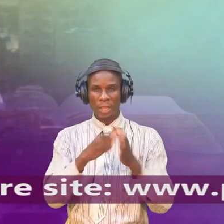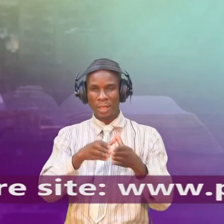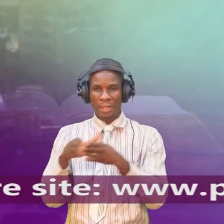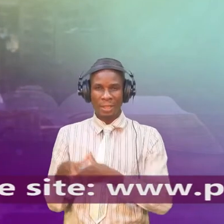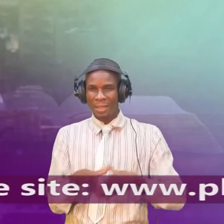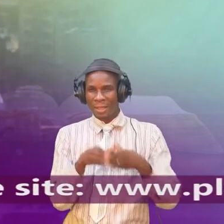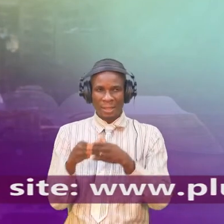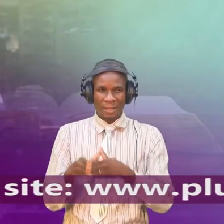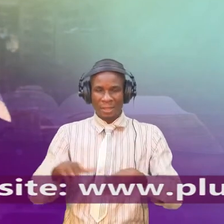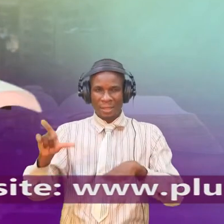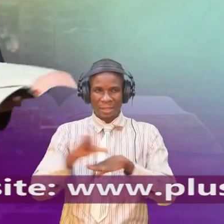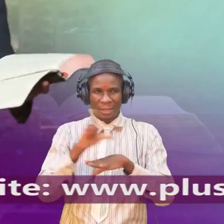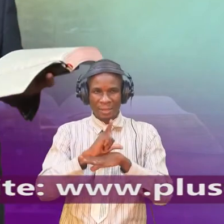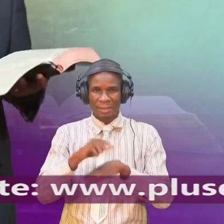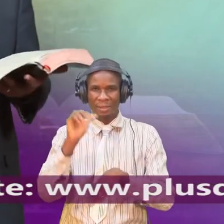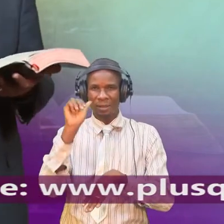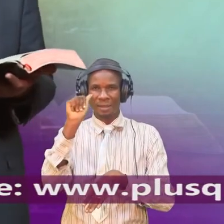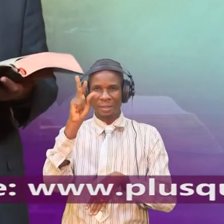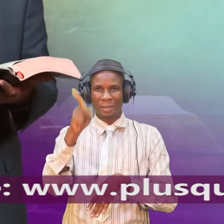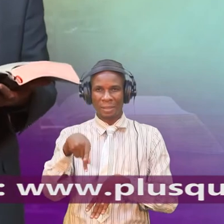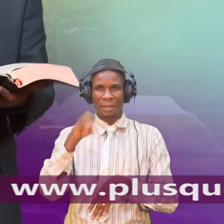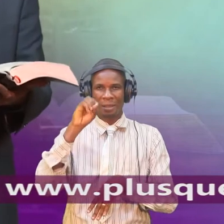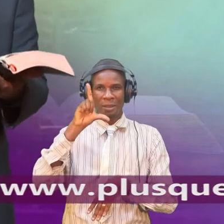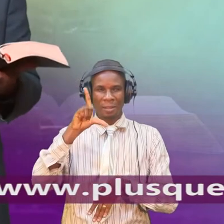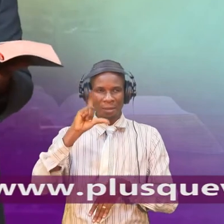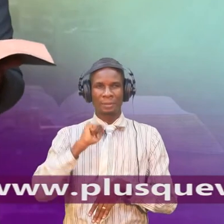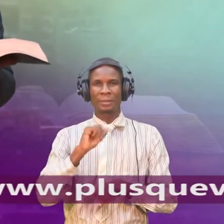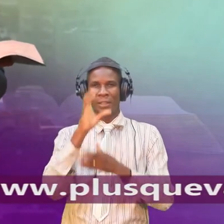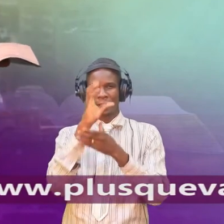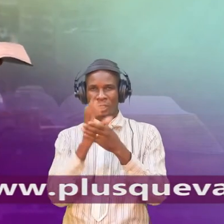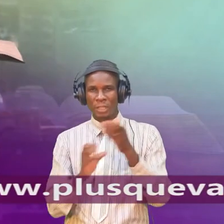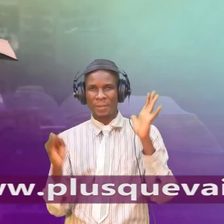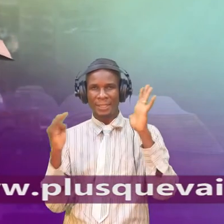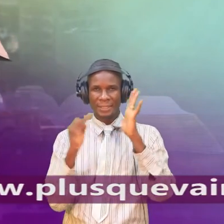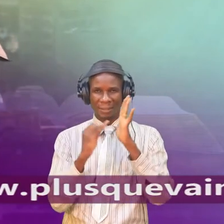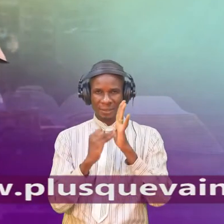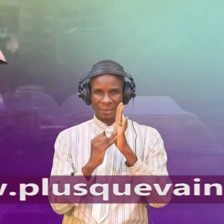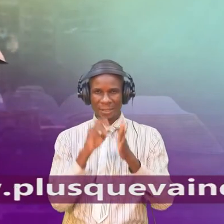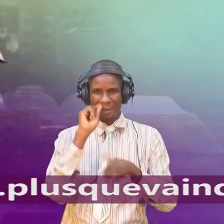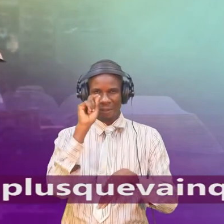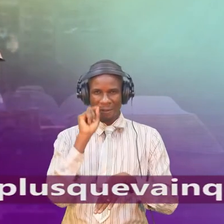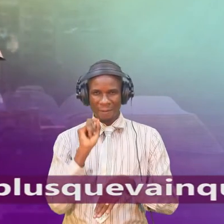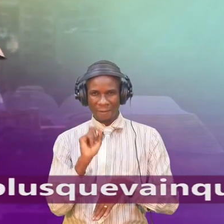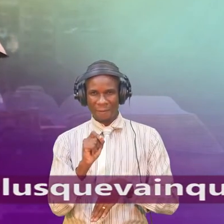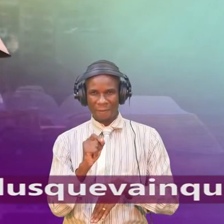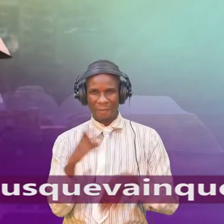Ndio somo letu ya jioni ya leo. Tutasoma katika Ufunuo 7 fungu la